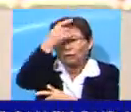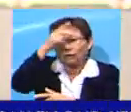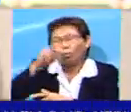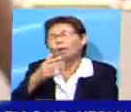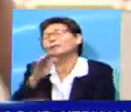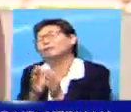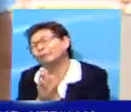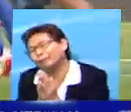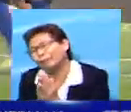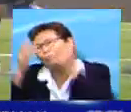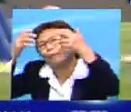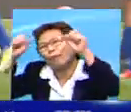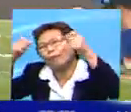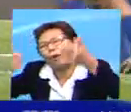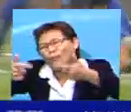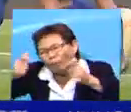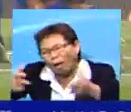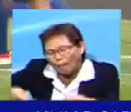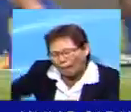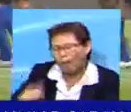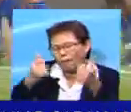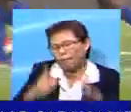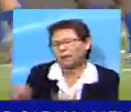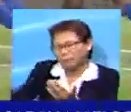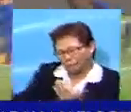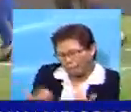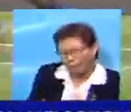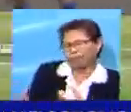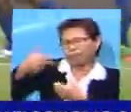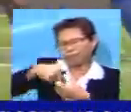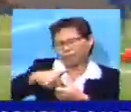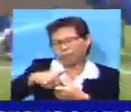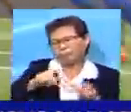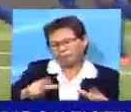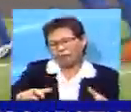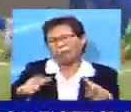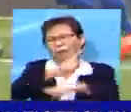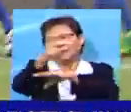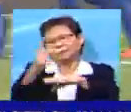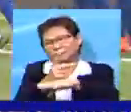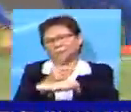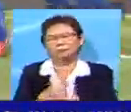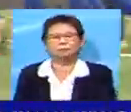merayu agar majikan mereka segera membenarkan pemain berkenaan menyertai skuad